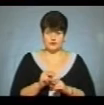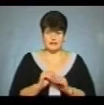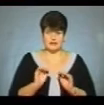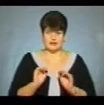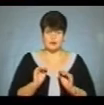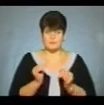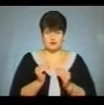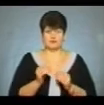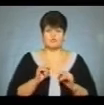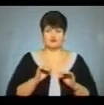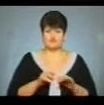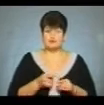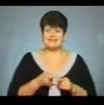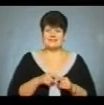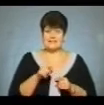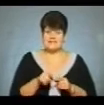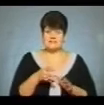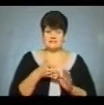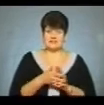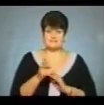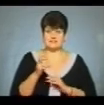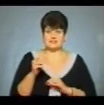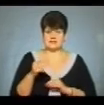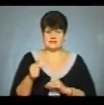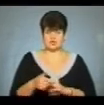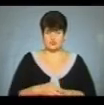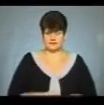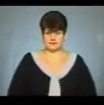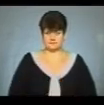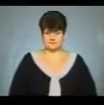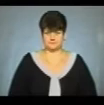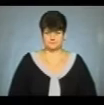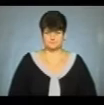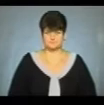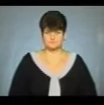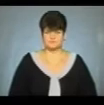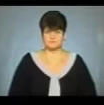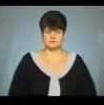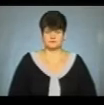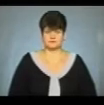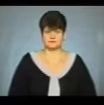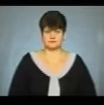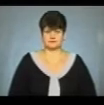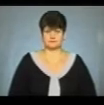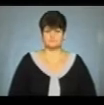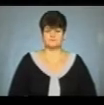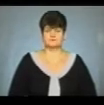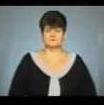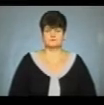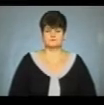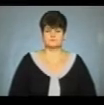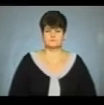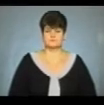руху. На це витратили понад 200 тисяч гривень. Світлана Лазорик, Андрій Прокопів, Марта Журавель. Новини на